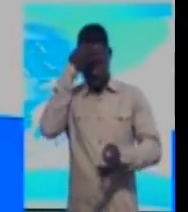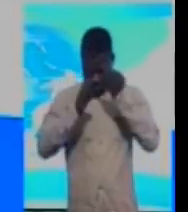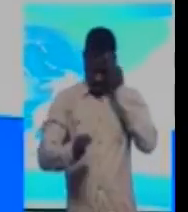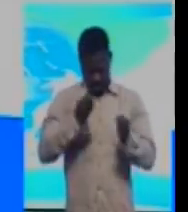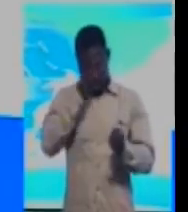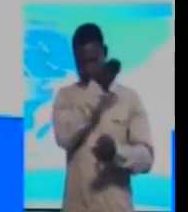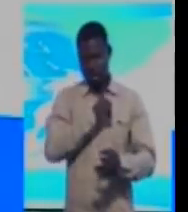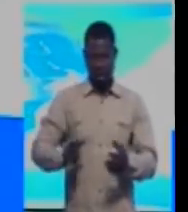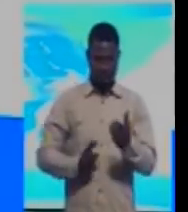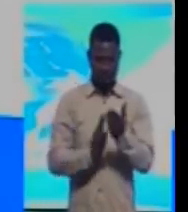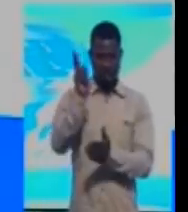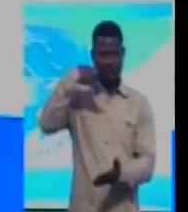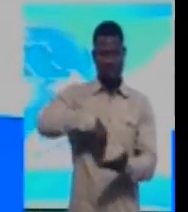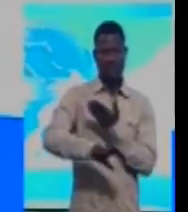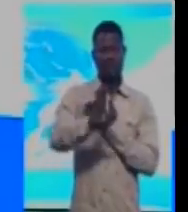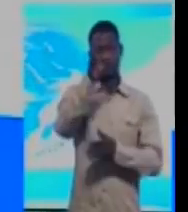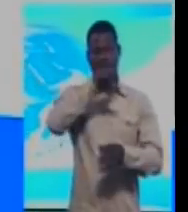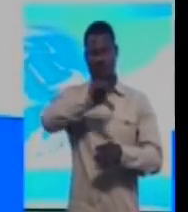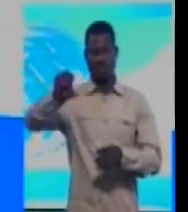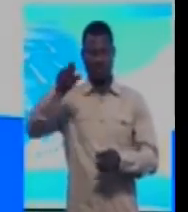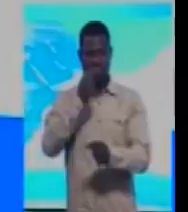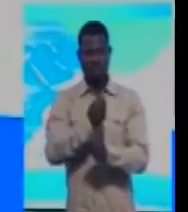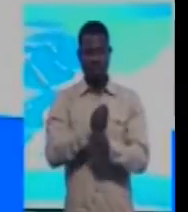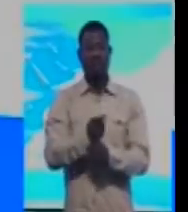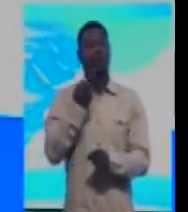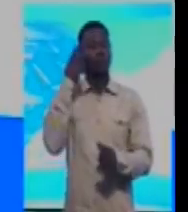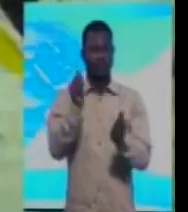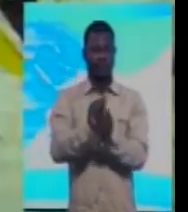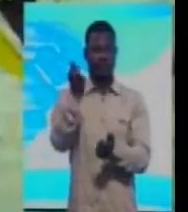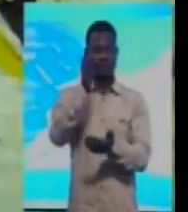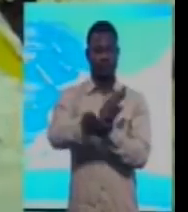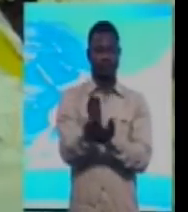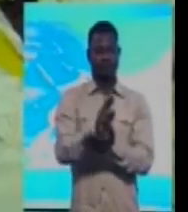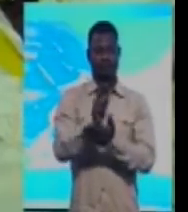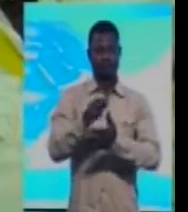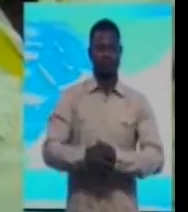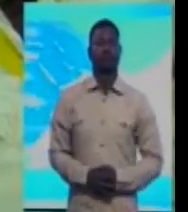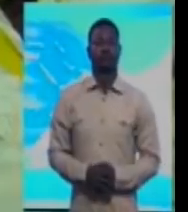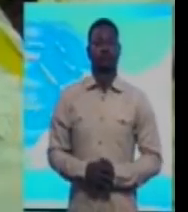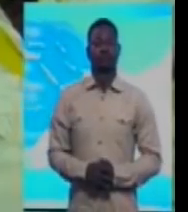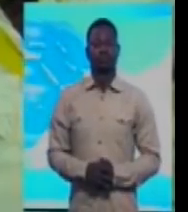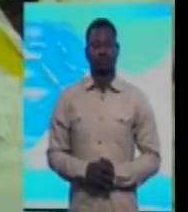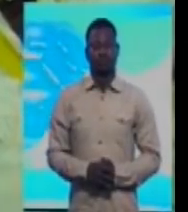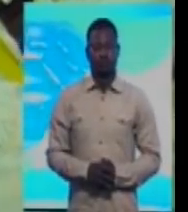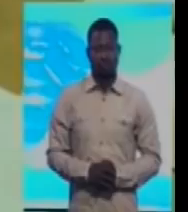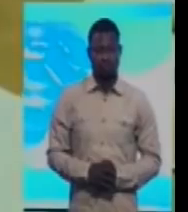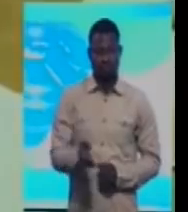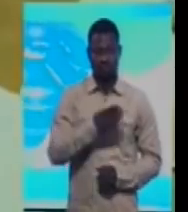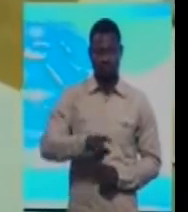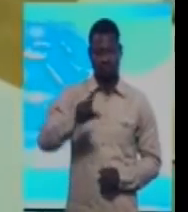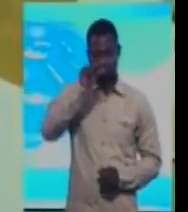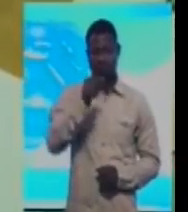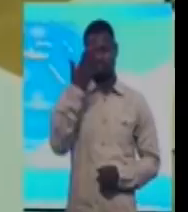dans l'exercice de leurs fonctions. Yves Rwamba et Christophe Traoré. Ces 25 officiers de